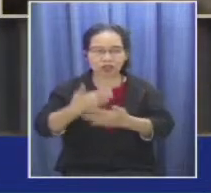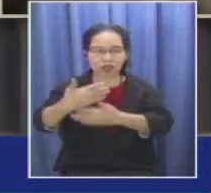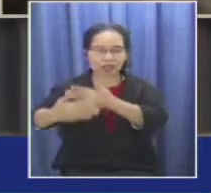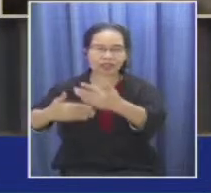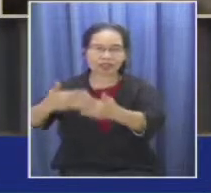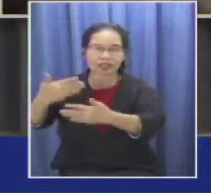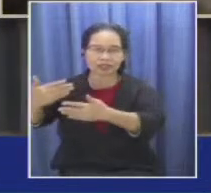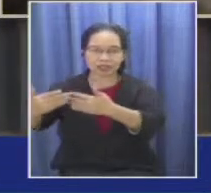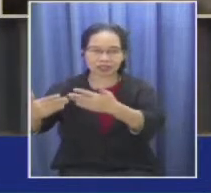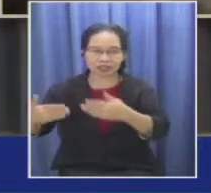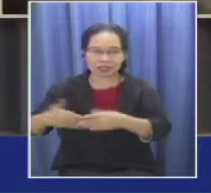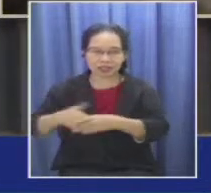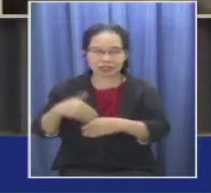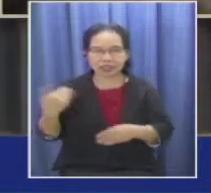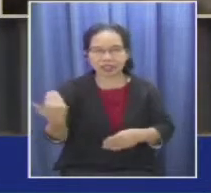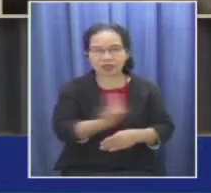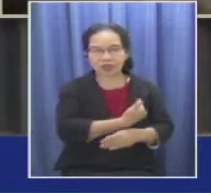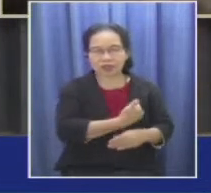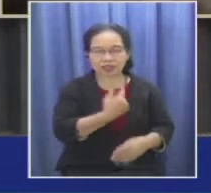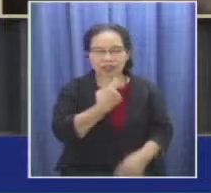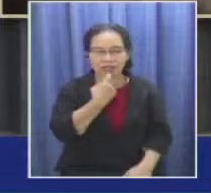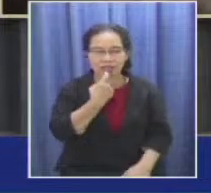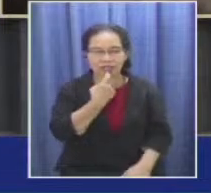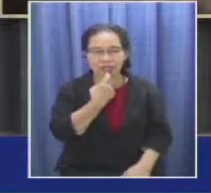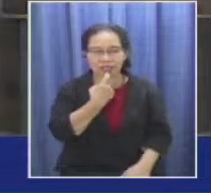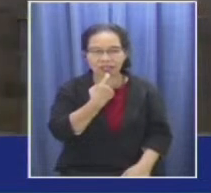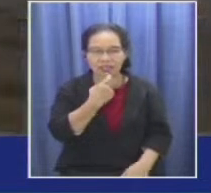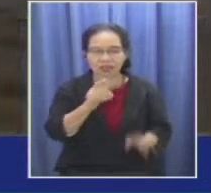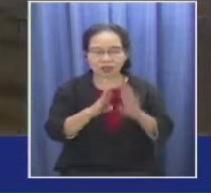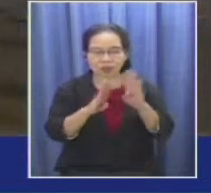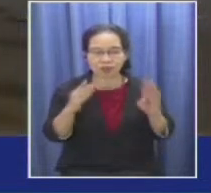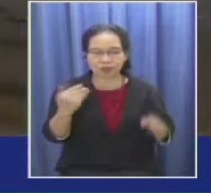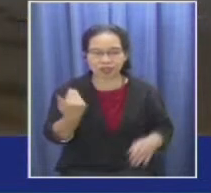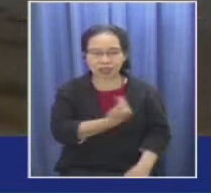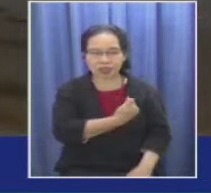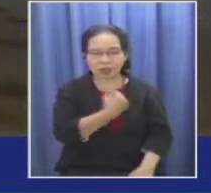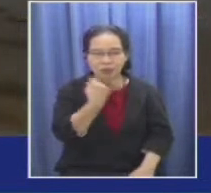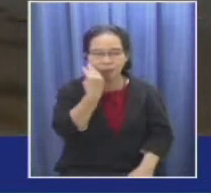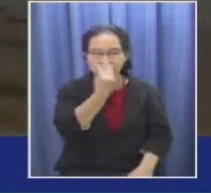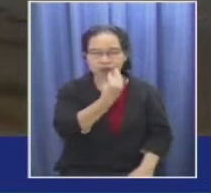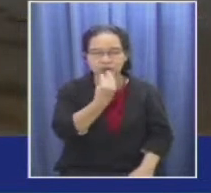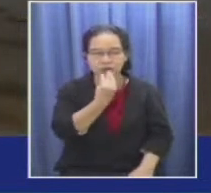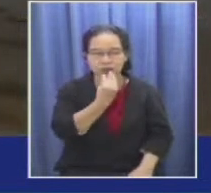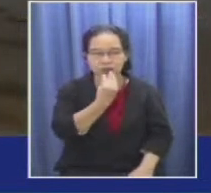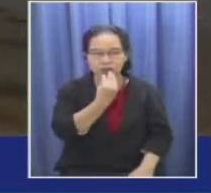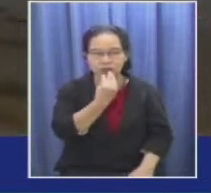me yes aba hwe nipa bi ni mo wono mo a wo mo tekyerema